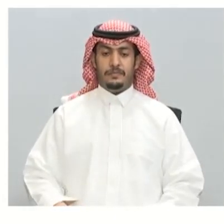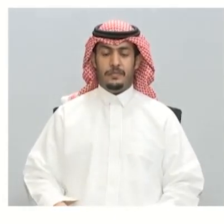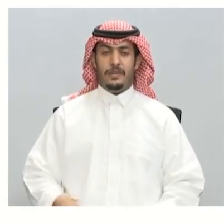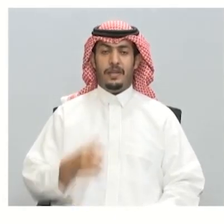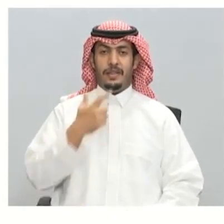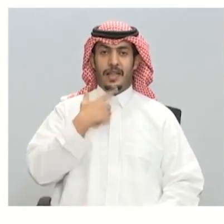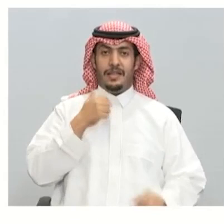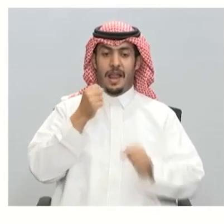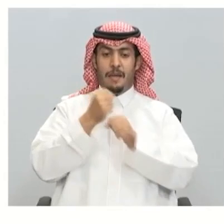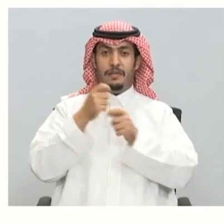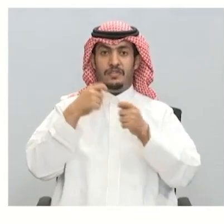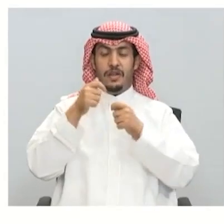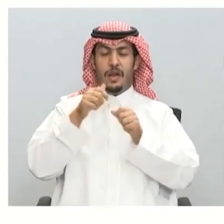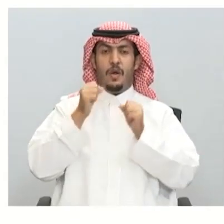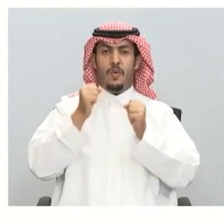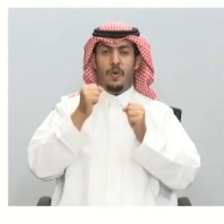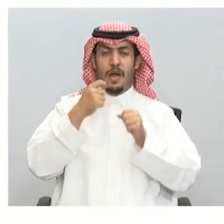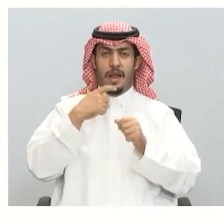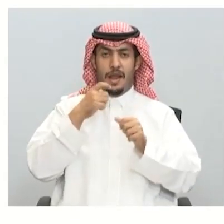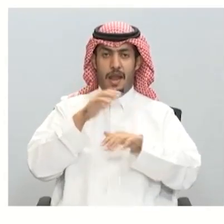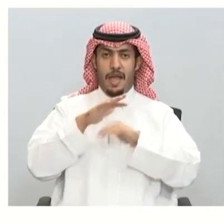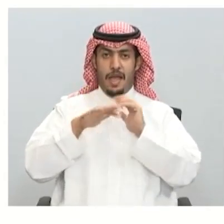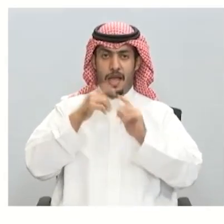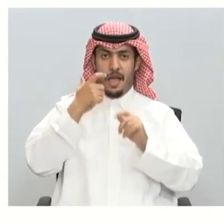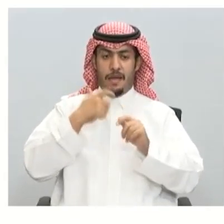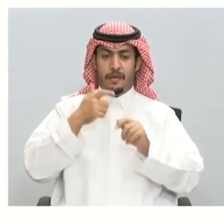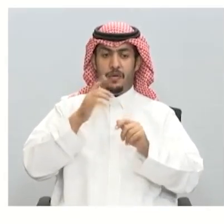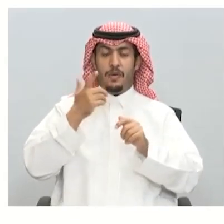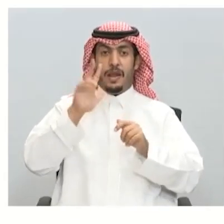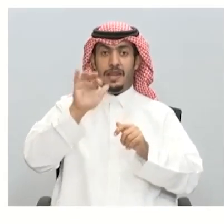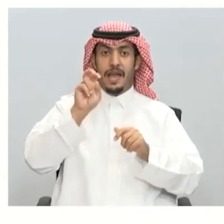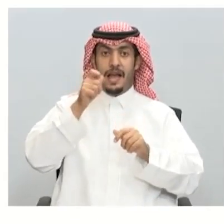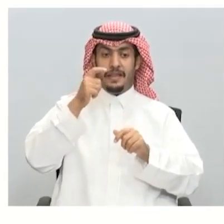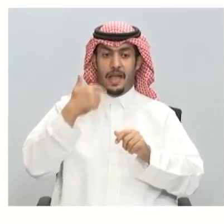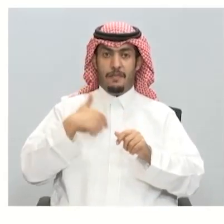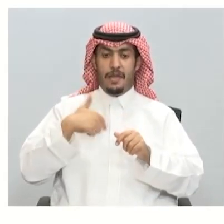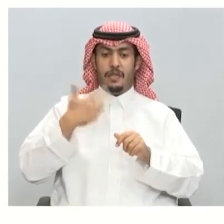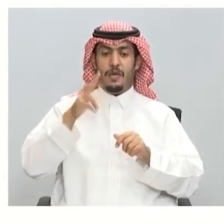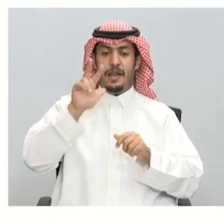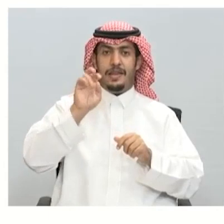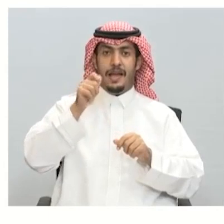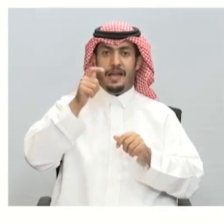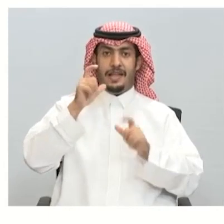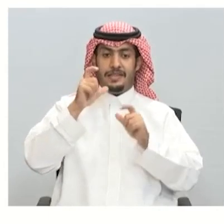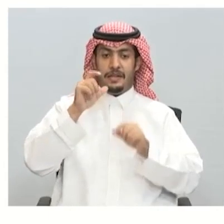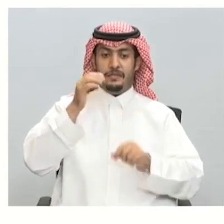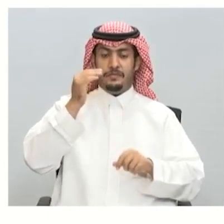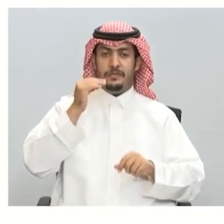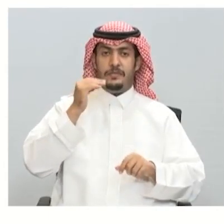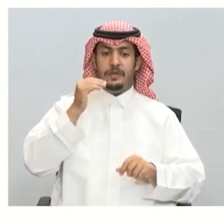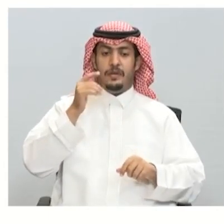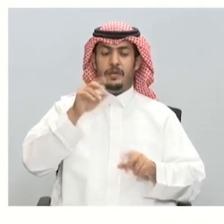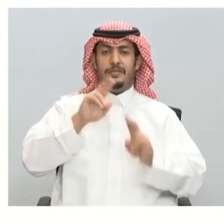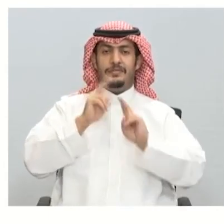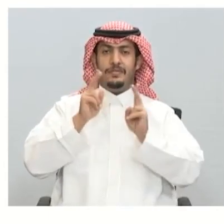تحتاج الاعمال التجاريه الى قوى العامله سواء من الياقات البيضاء او الياقات الزرقاء وذكرنا ايضا